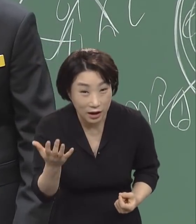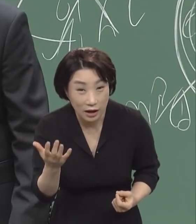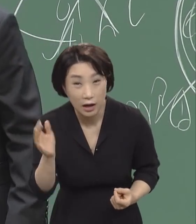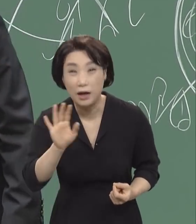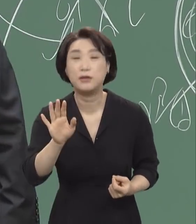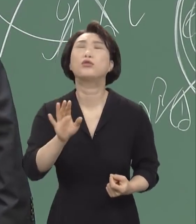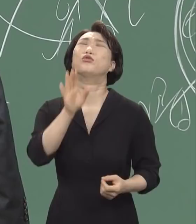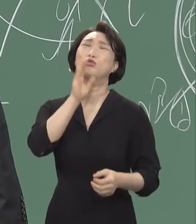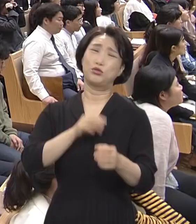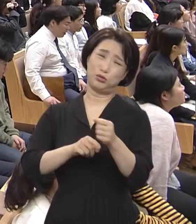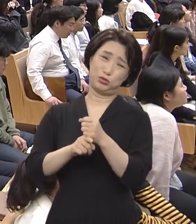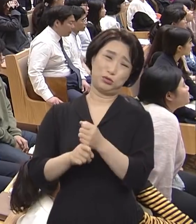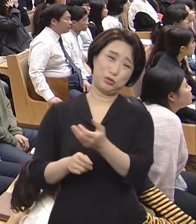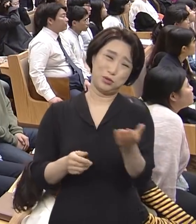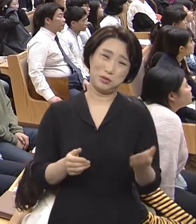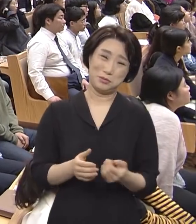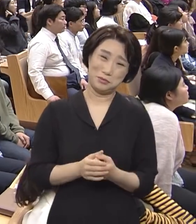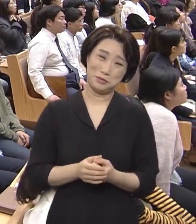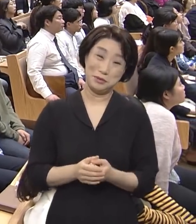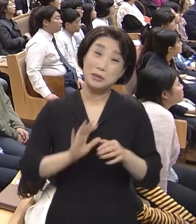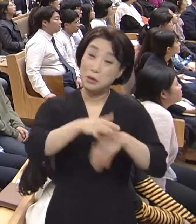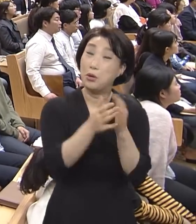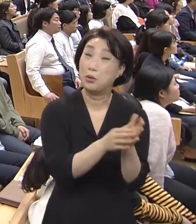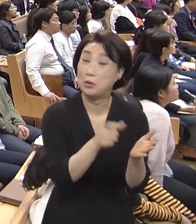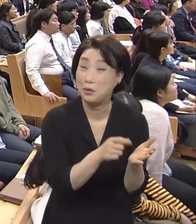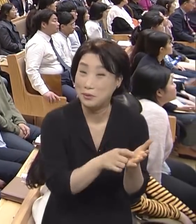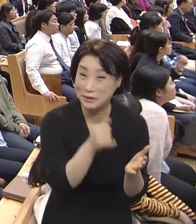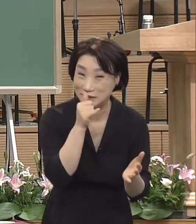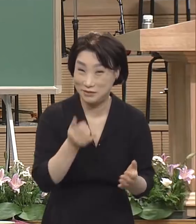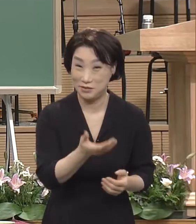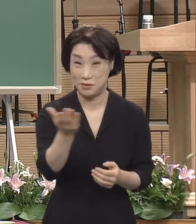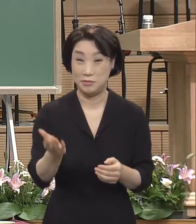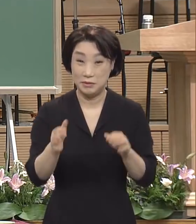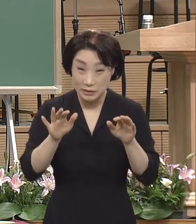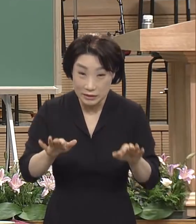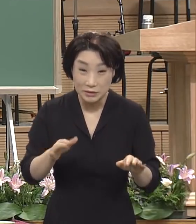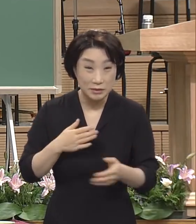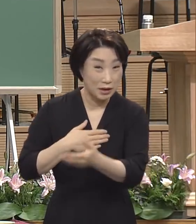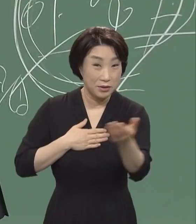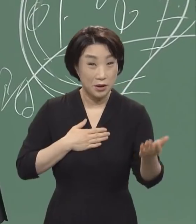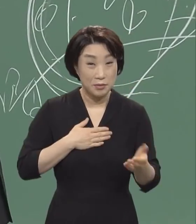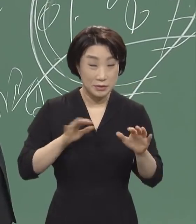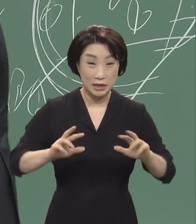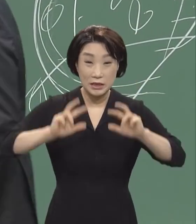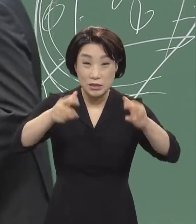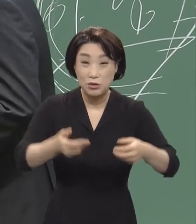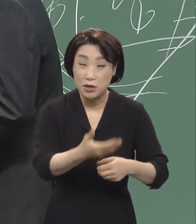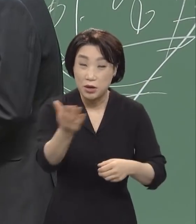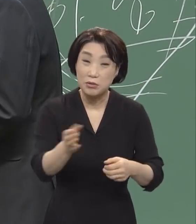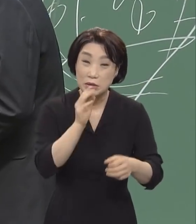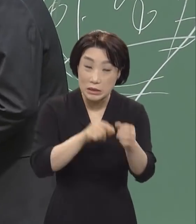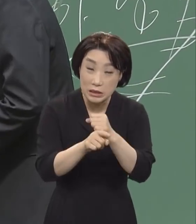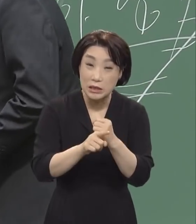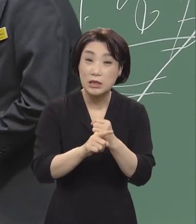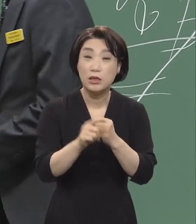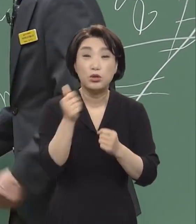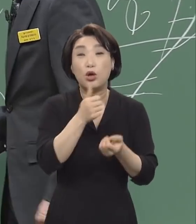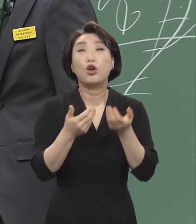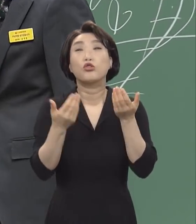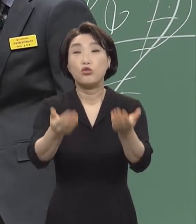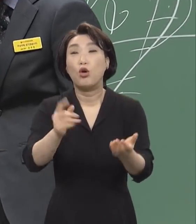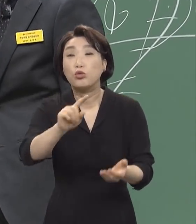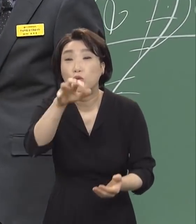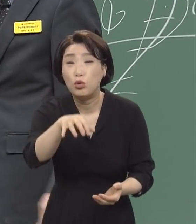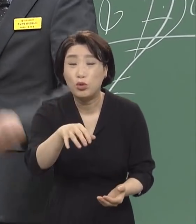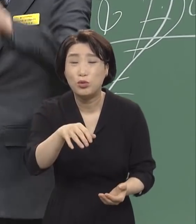진리요. 성경에 써있어. 지금 여러분 지구상에 이런 진리를 말하는 거 보셨어요?